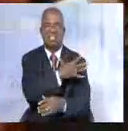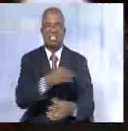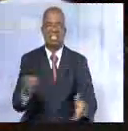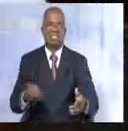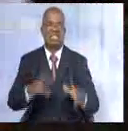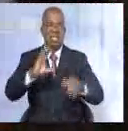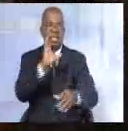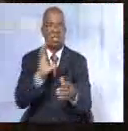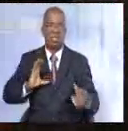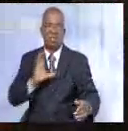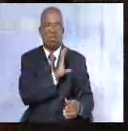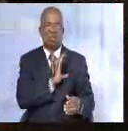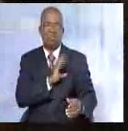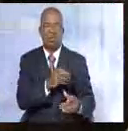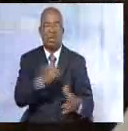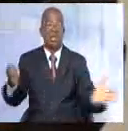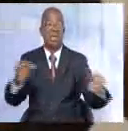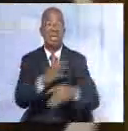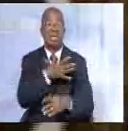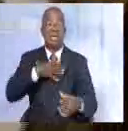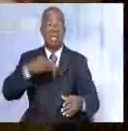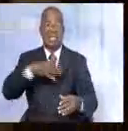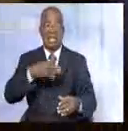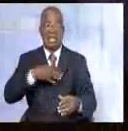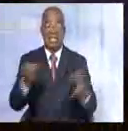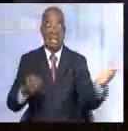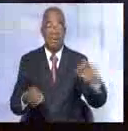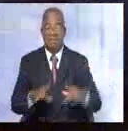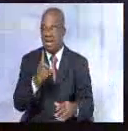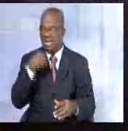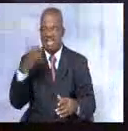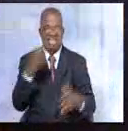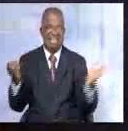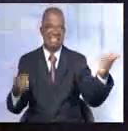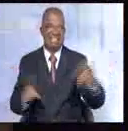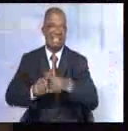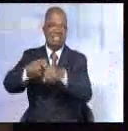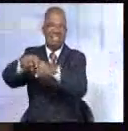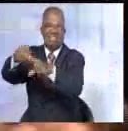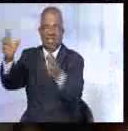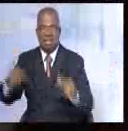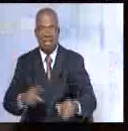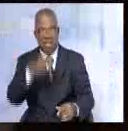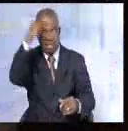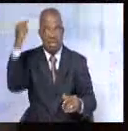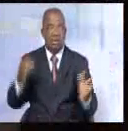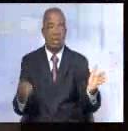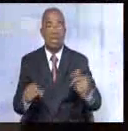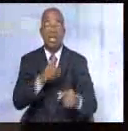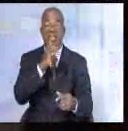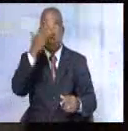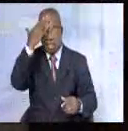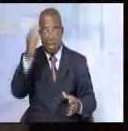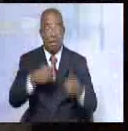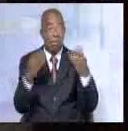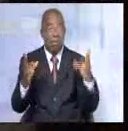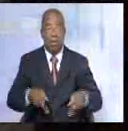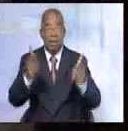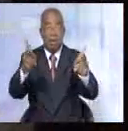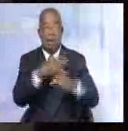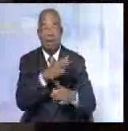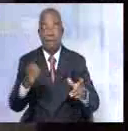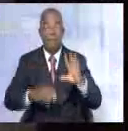l'hospitalisation récente pendant 3 mois a donné lieu à toutes sortes de spéculations. Je sais que beaucoup de personnes